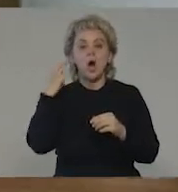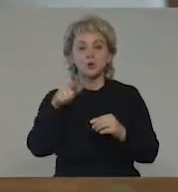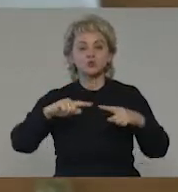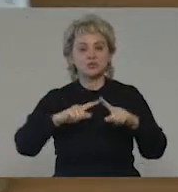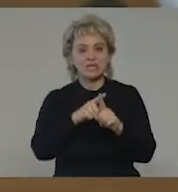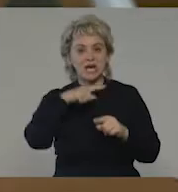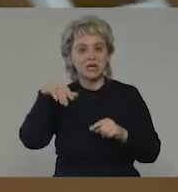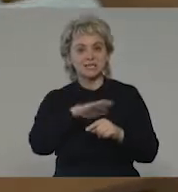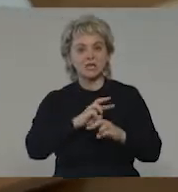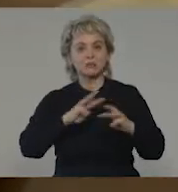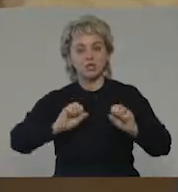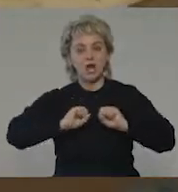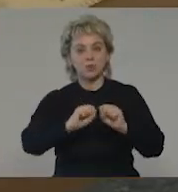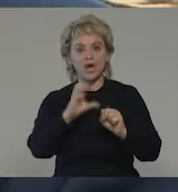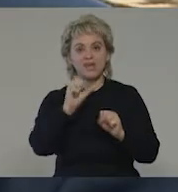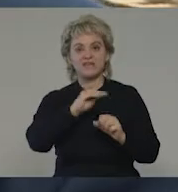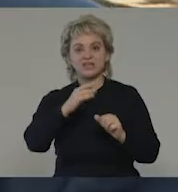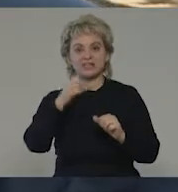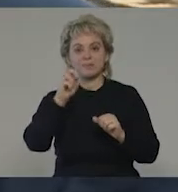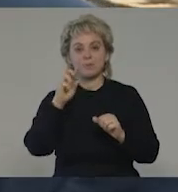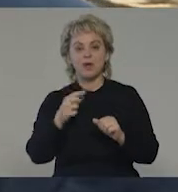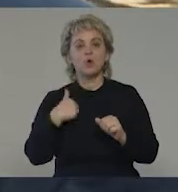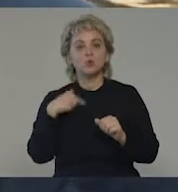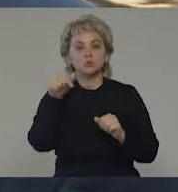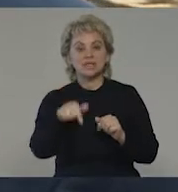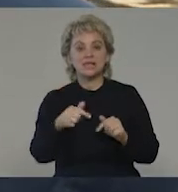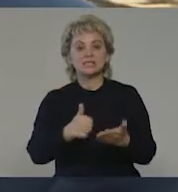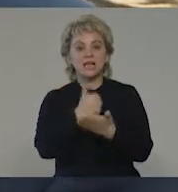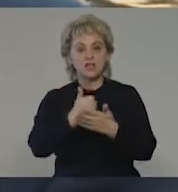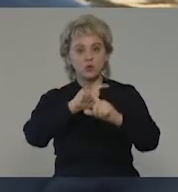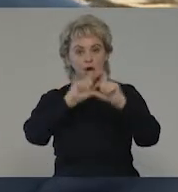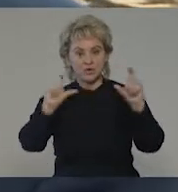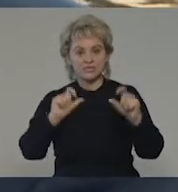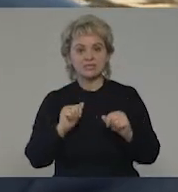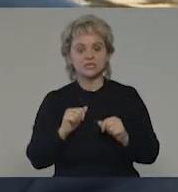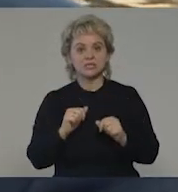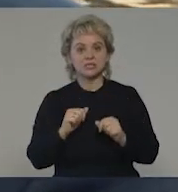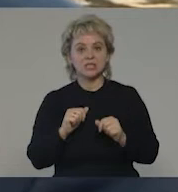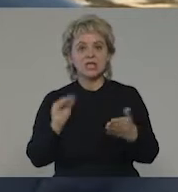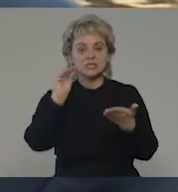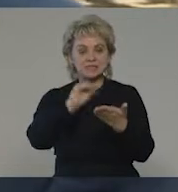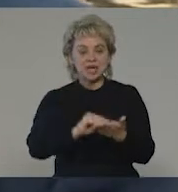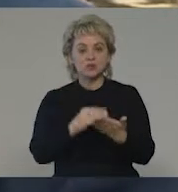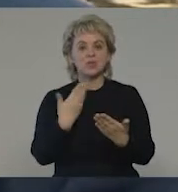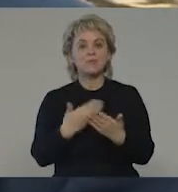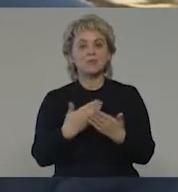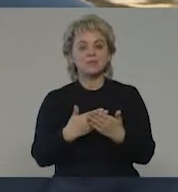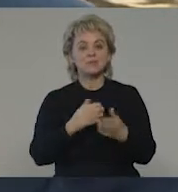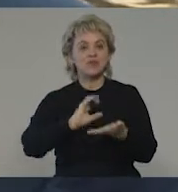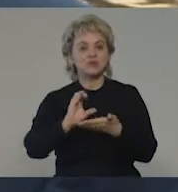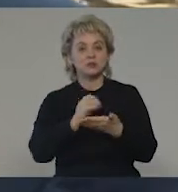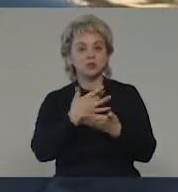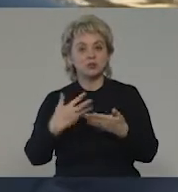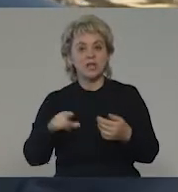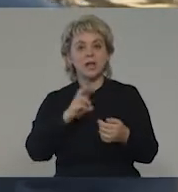аудиотехнику для российского Минобороны и ФСБ. У нас головная организация. Заложено примерно выпуск